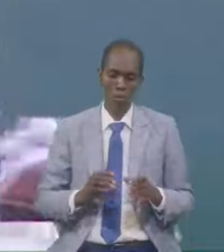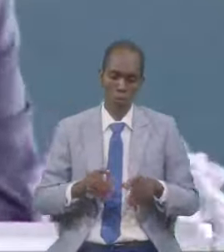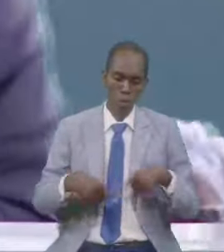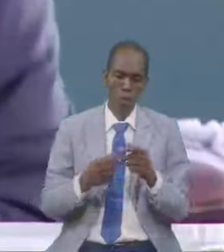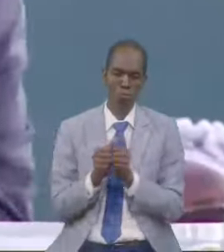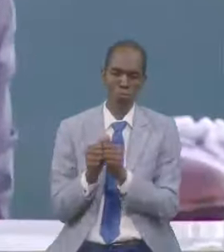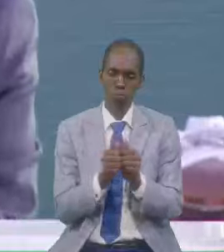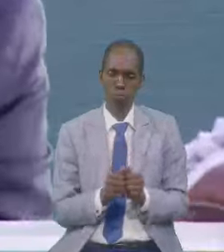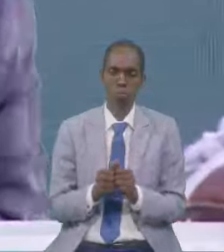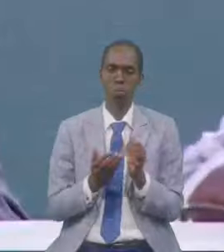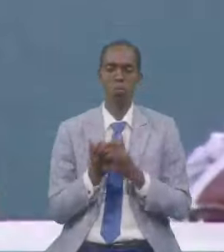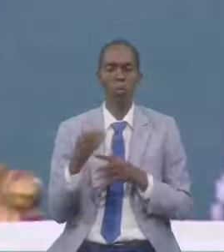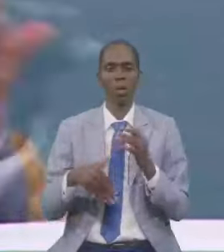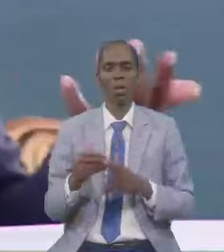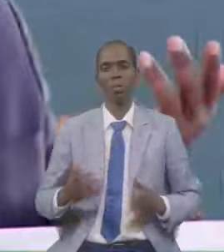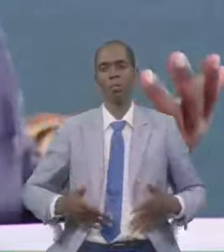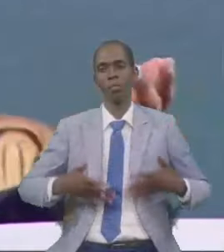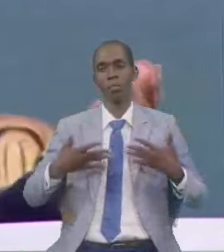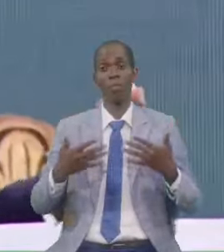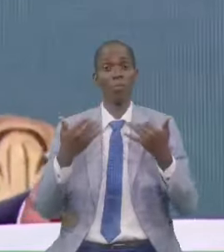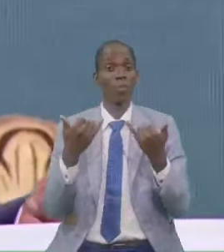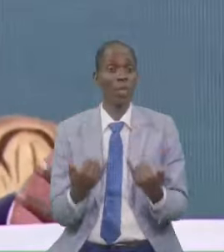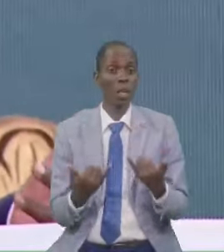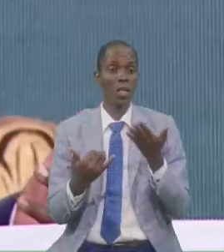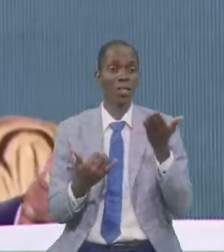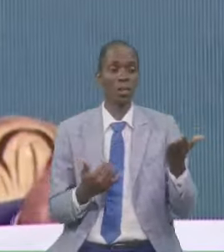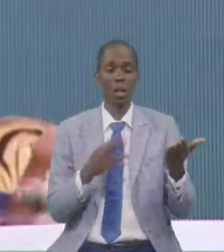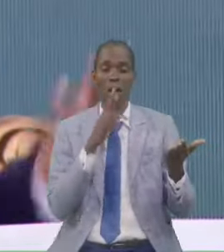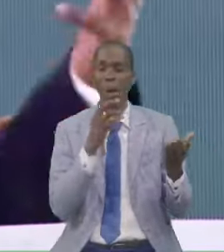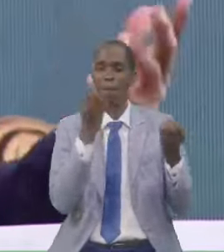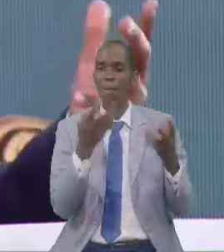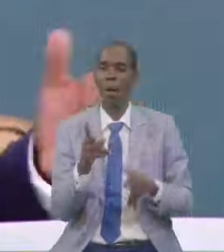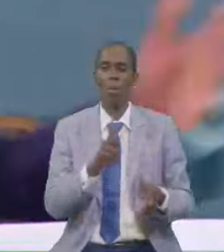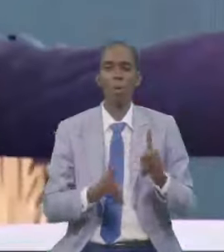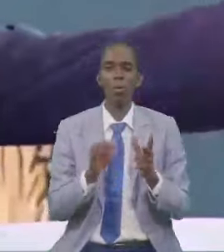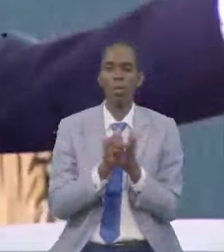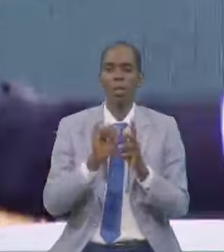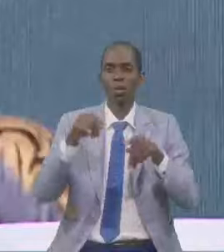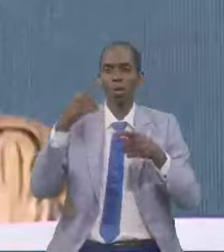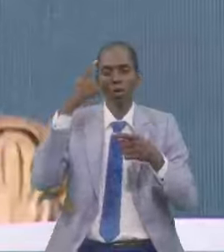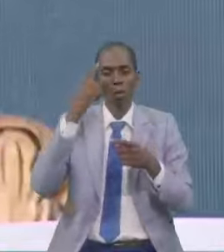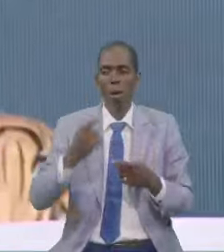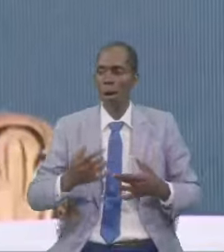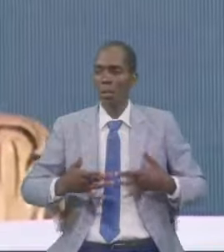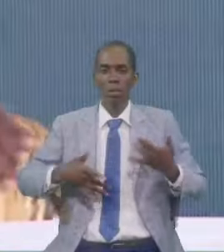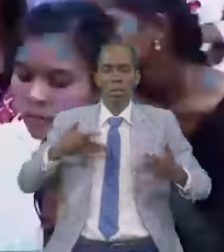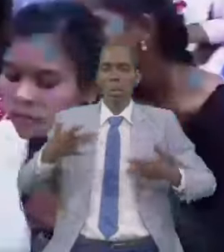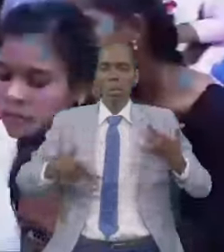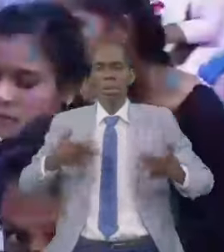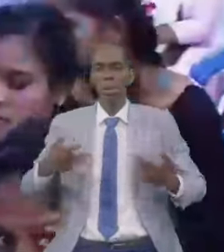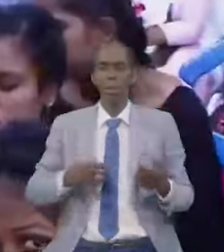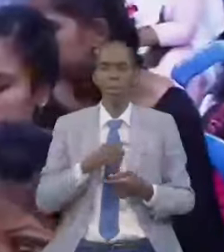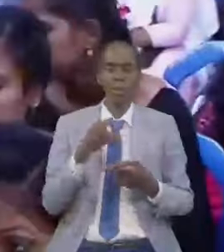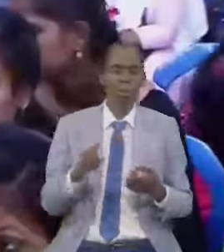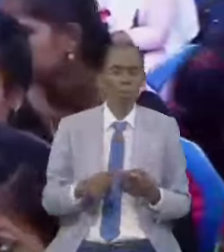కలిగి ఉంటాం. Now there are many people that go for kind of excitement when they come to meetings like this. చాలా